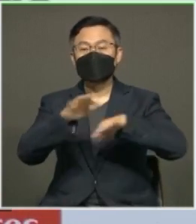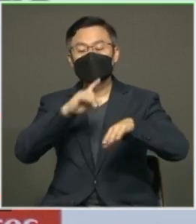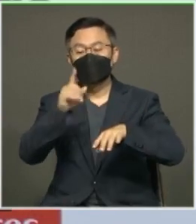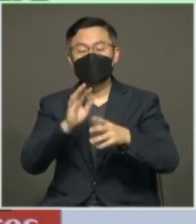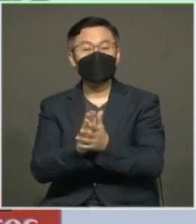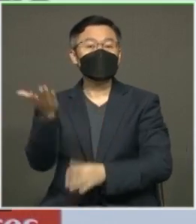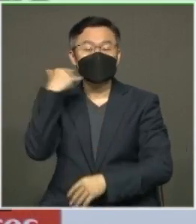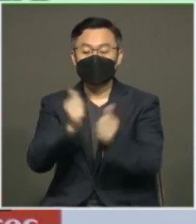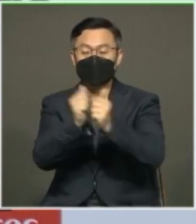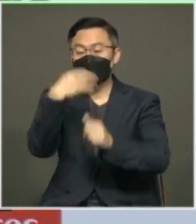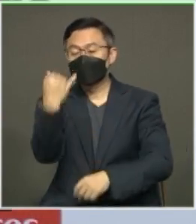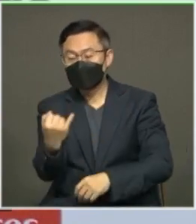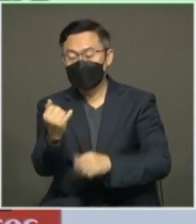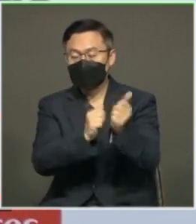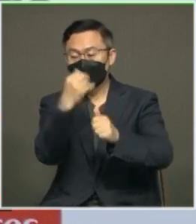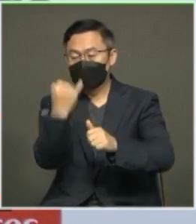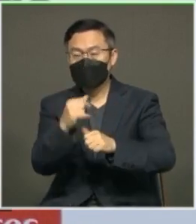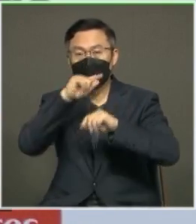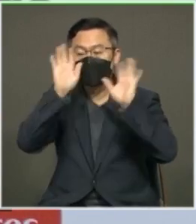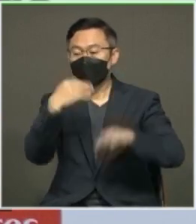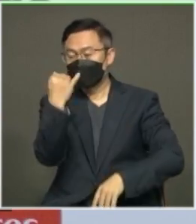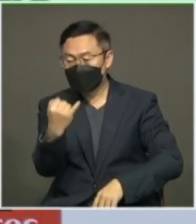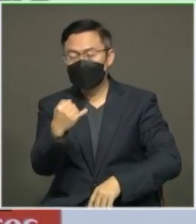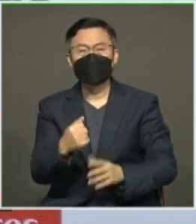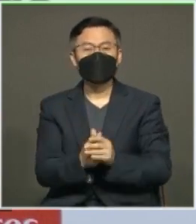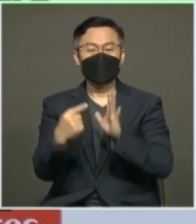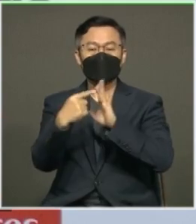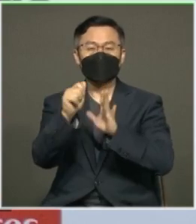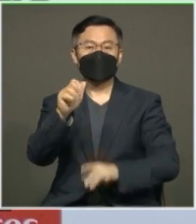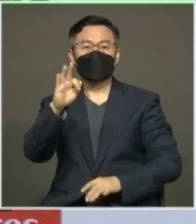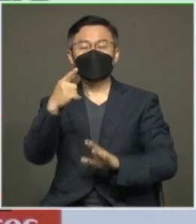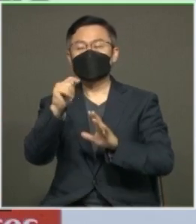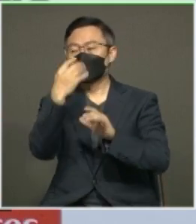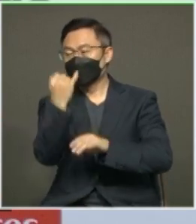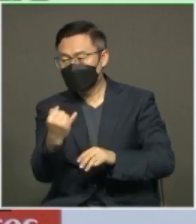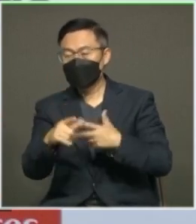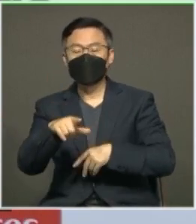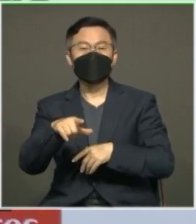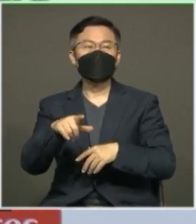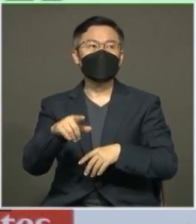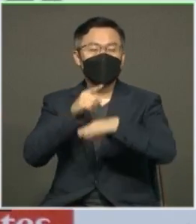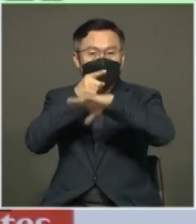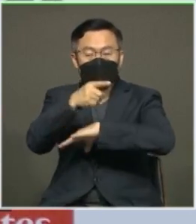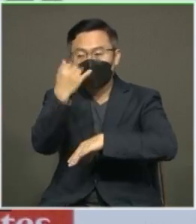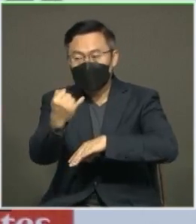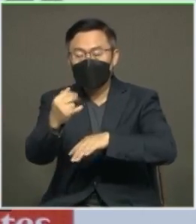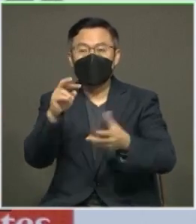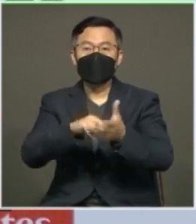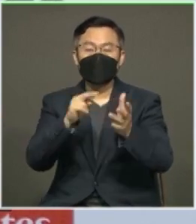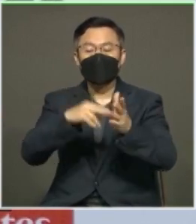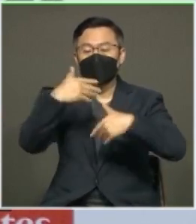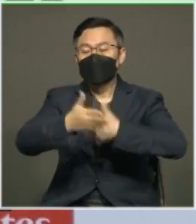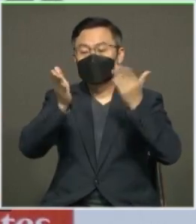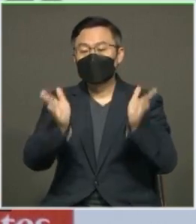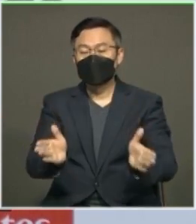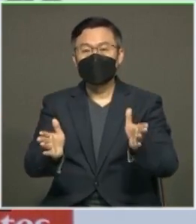แพ้อาร์เซนอลเมื่อคืนเนี่ยหรือเกมที่เจอกับลิเวอร์พูลเจอกับเอเวอร์ตันในห้องแต่งตัวของเราก็มีแต่ความผิดหวังครั้งใหญ่มันก็เป็นเรื่องปก